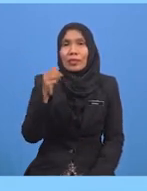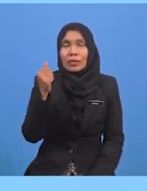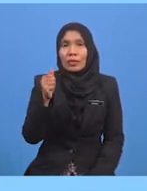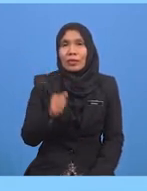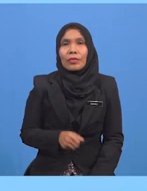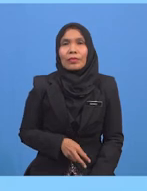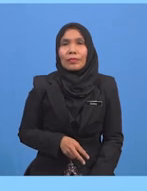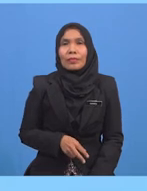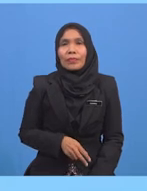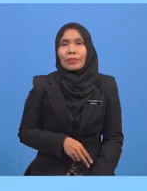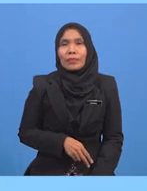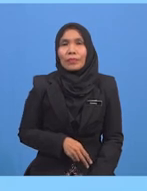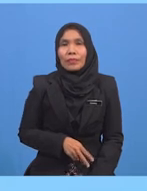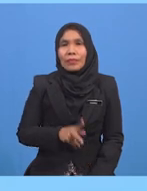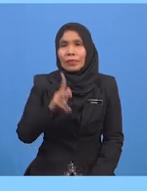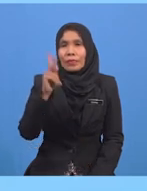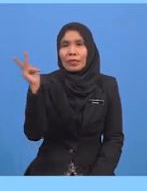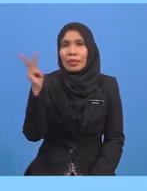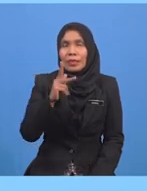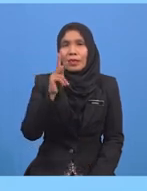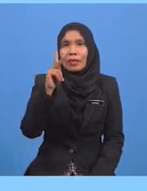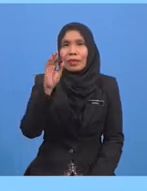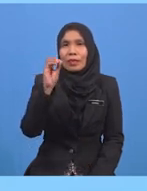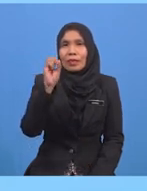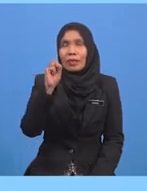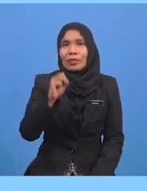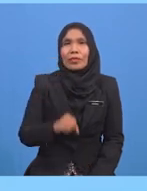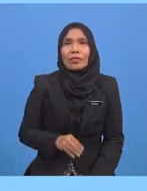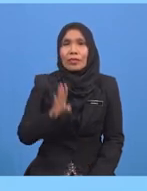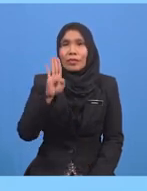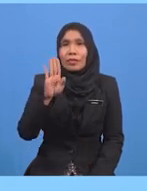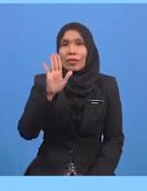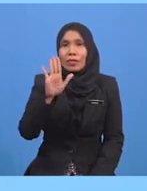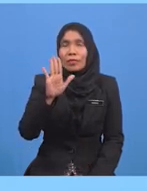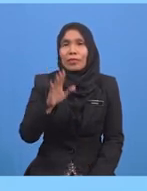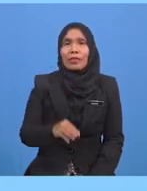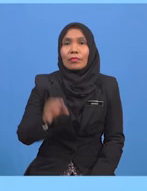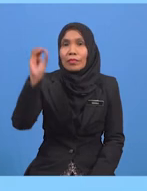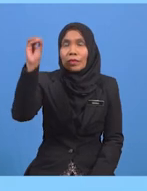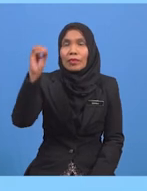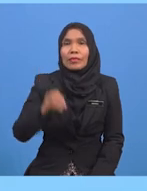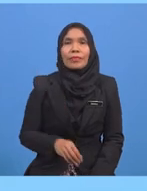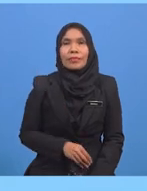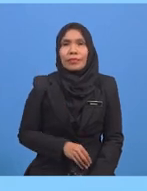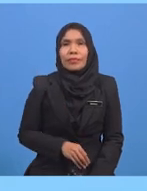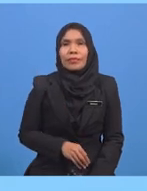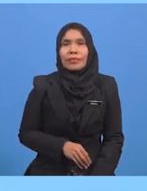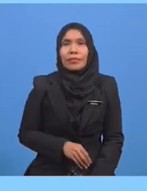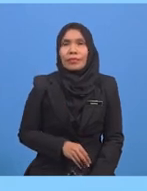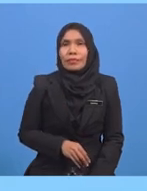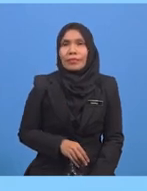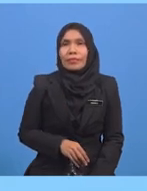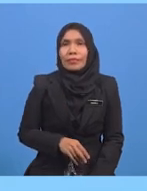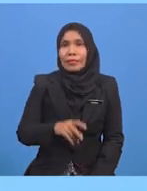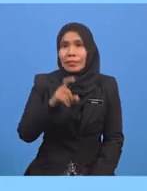10 didarabkan dengan kos 45 darjah. Oleh itu, X